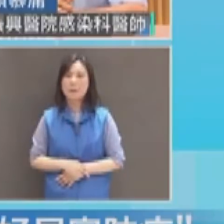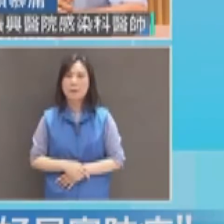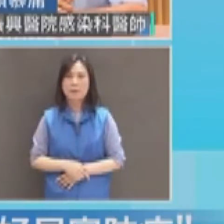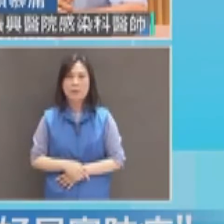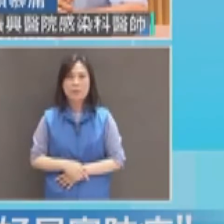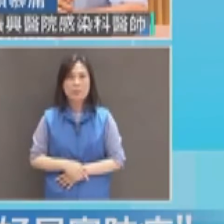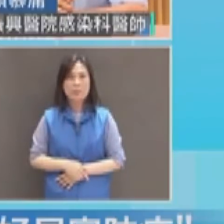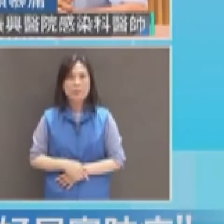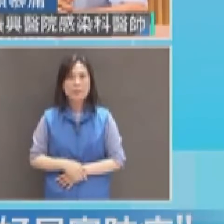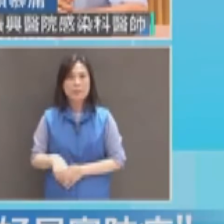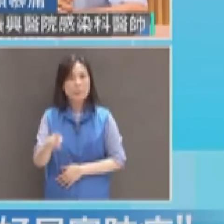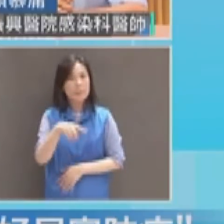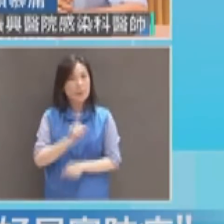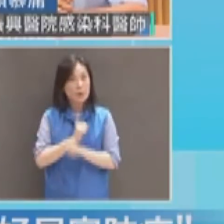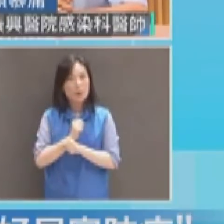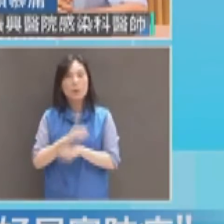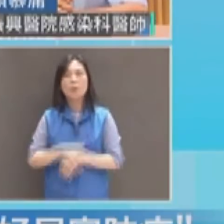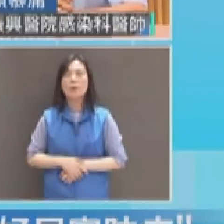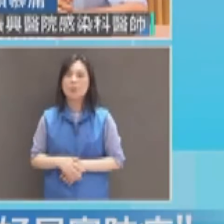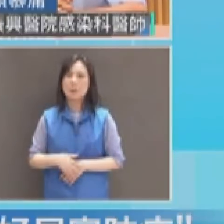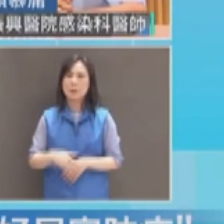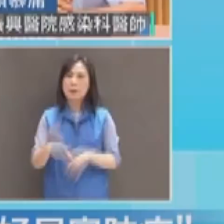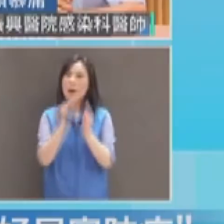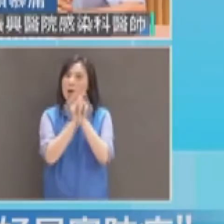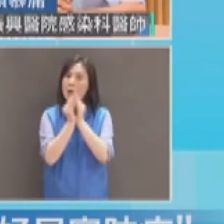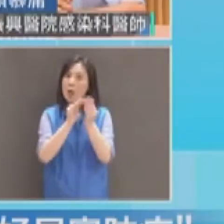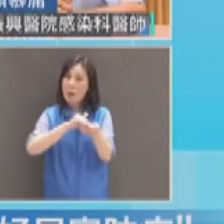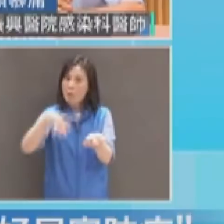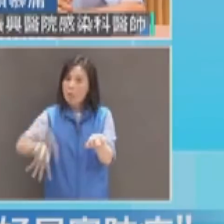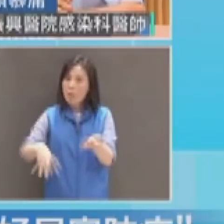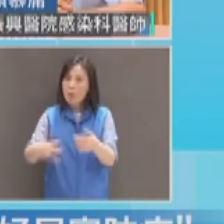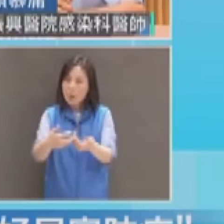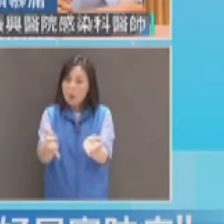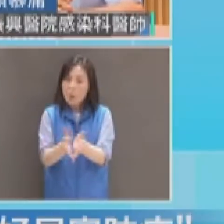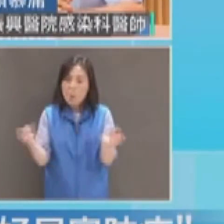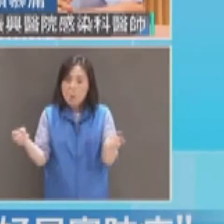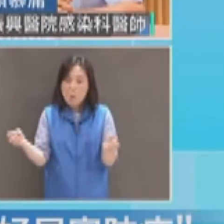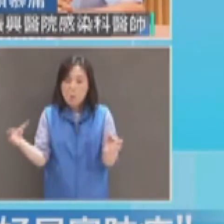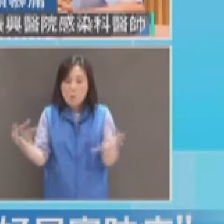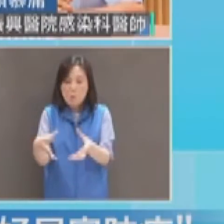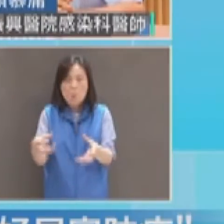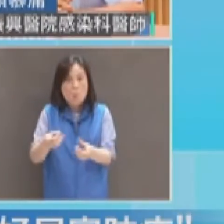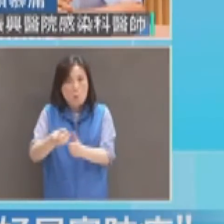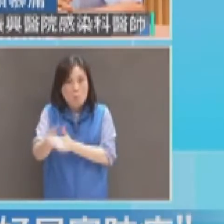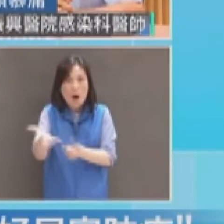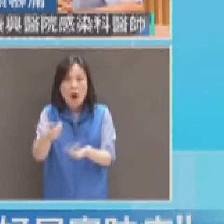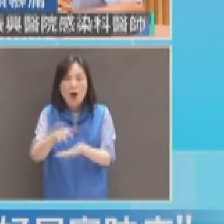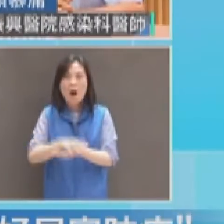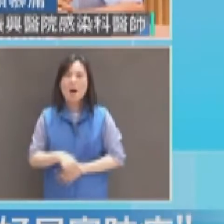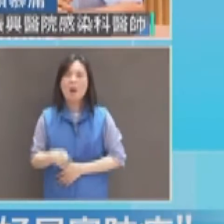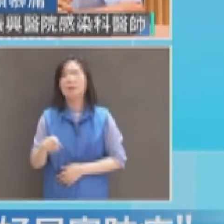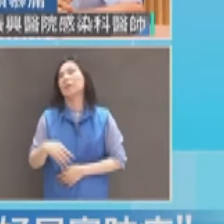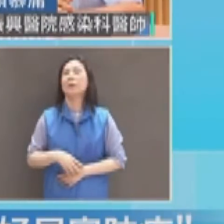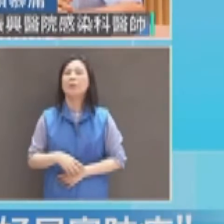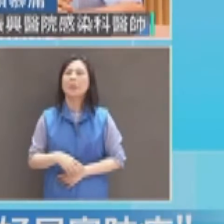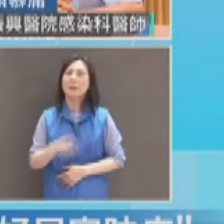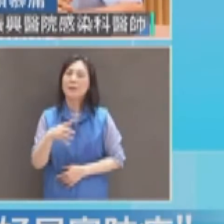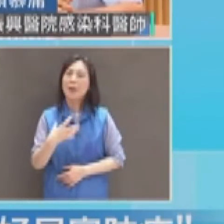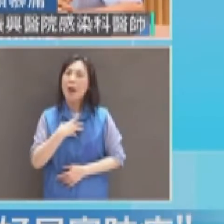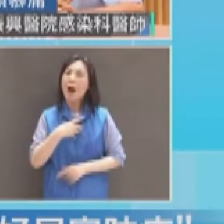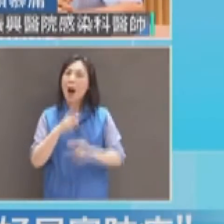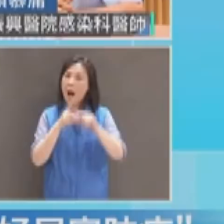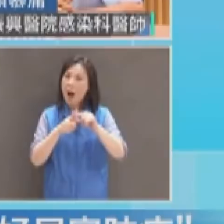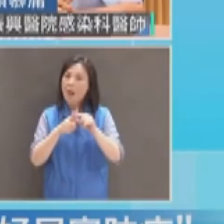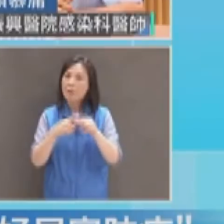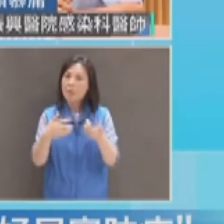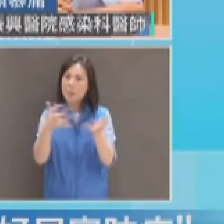位在布桃医院群聚事件今年1月的时候，我们的阿中部长终于首度呼吁要随